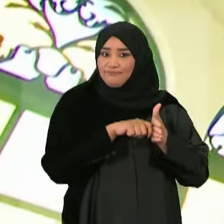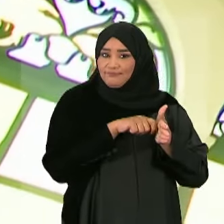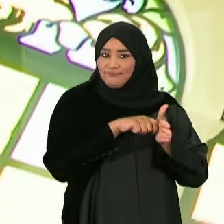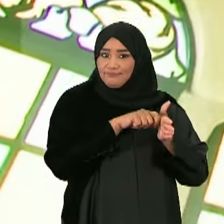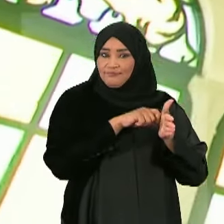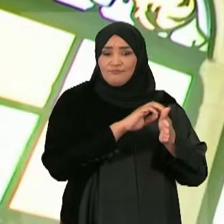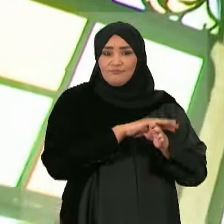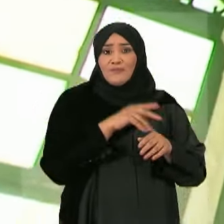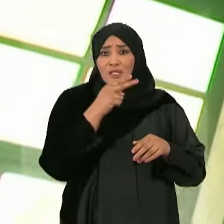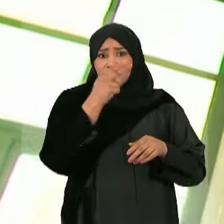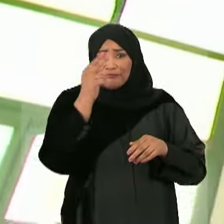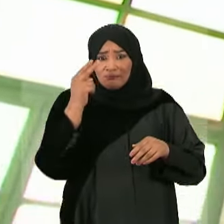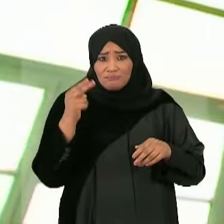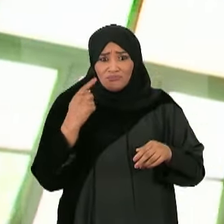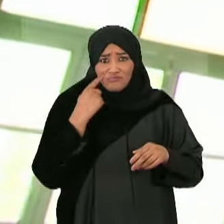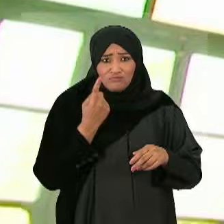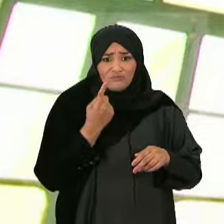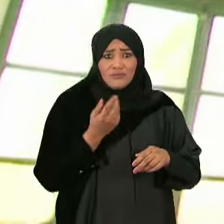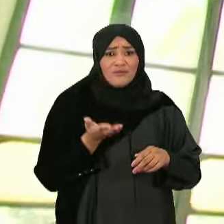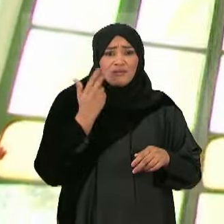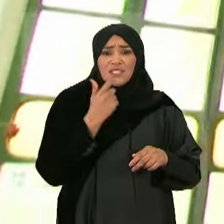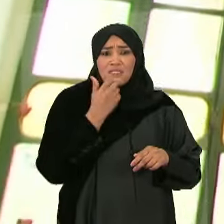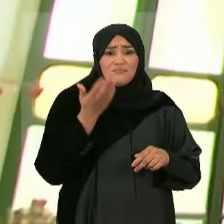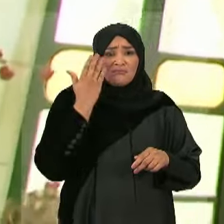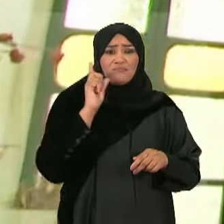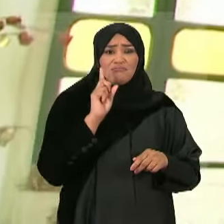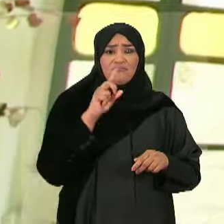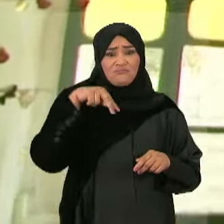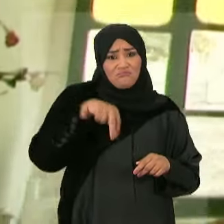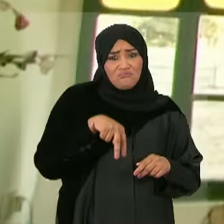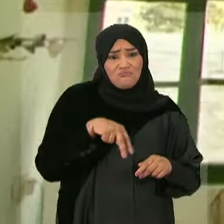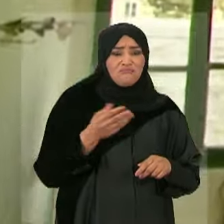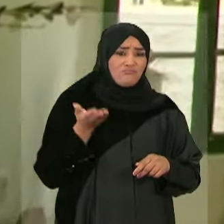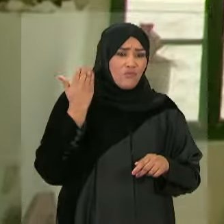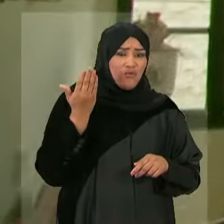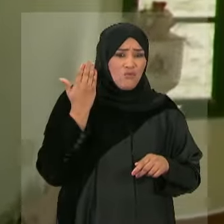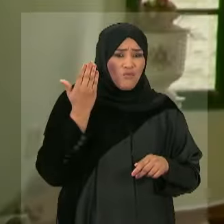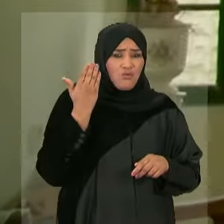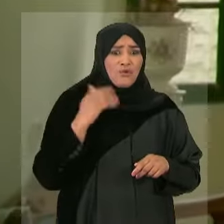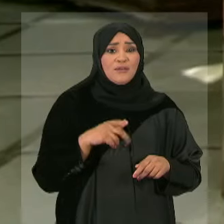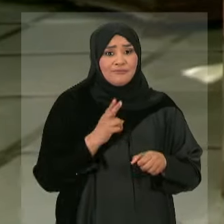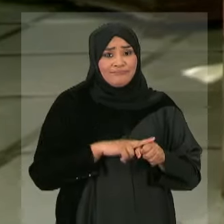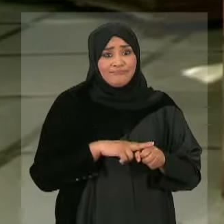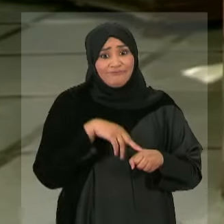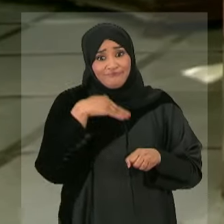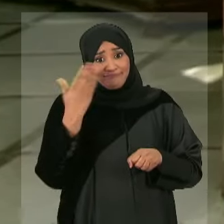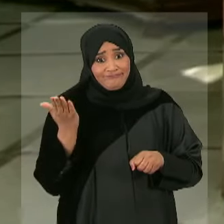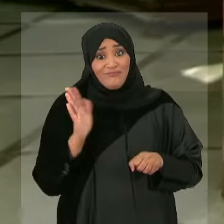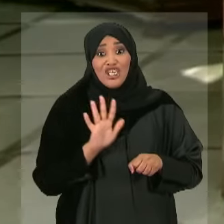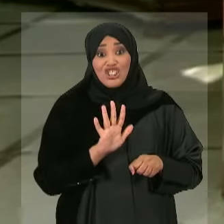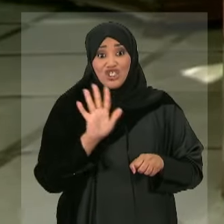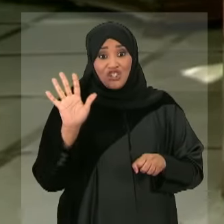أواخر القرن 18، في جامع من الناحية الشرقية اللي هو الجامع الأبيض، وفي كنيسة الكاثوليك من الناحية